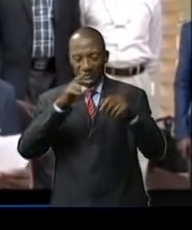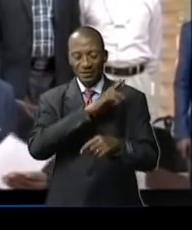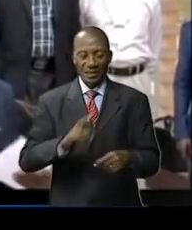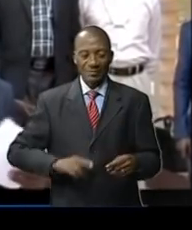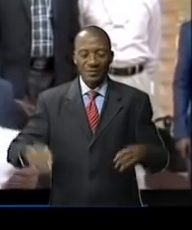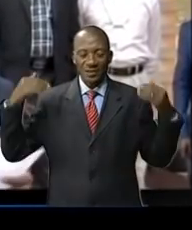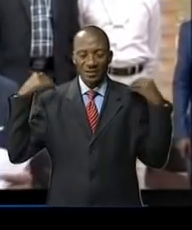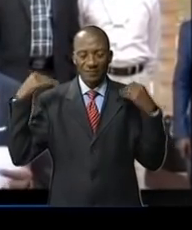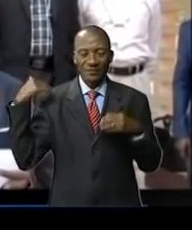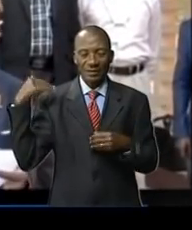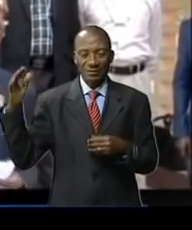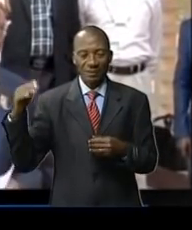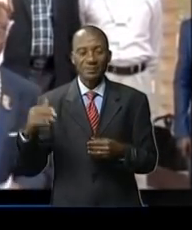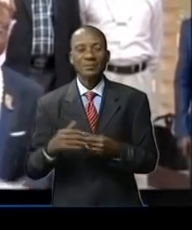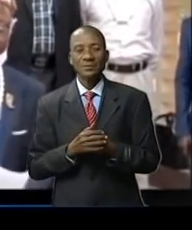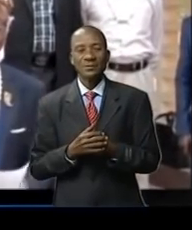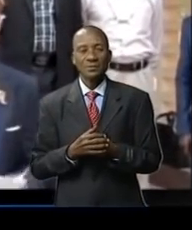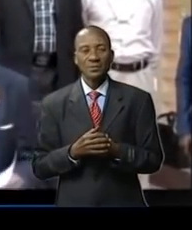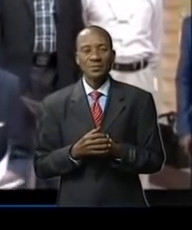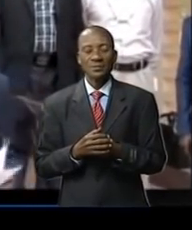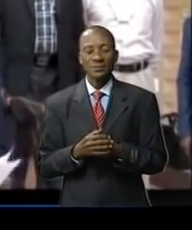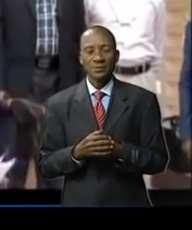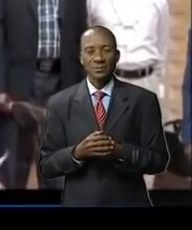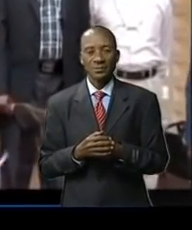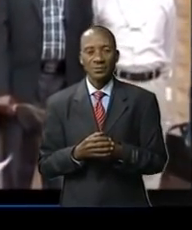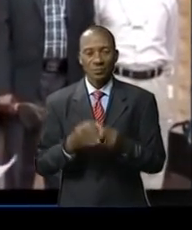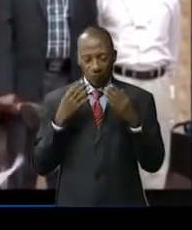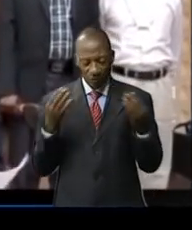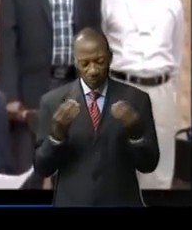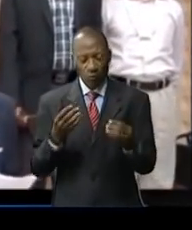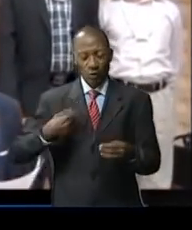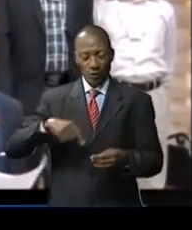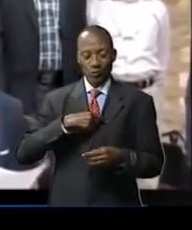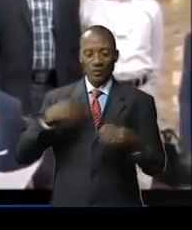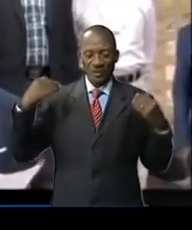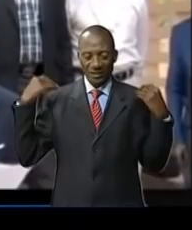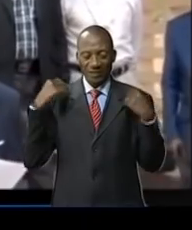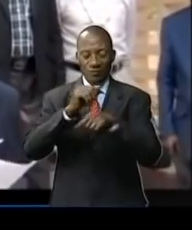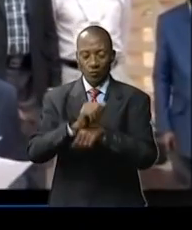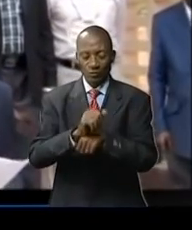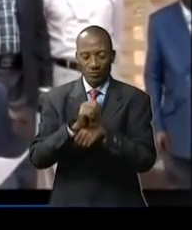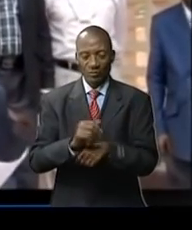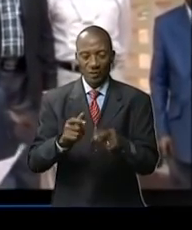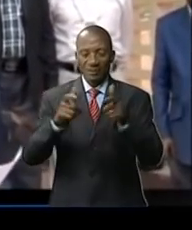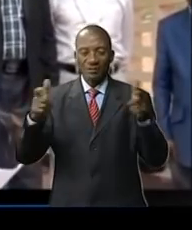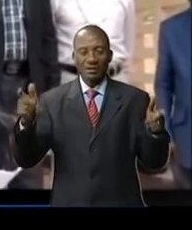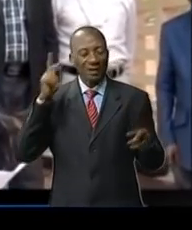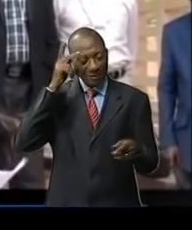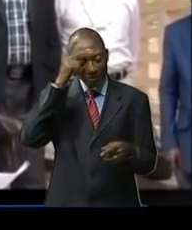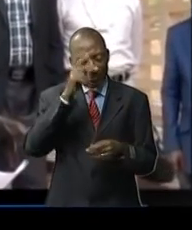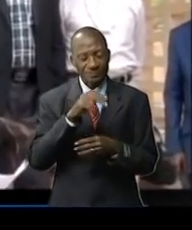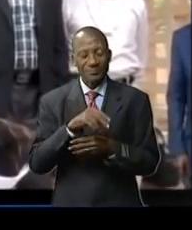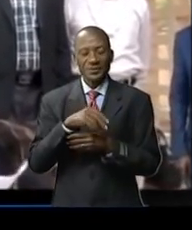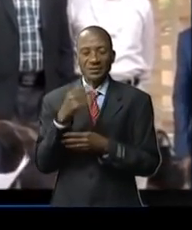de l'État. En effet, nous, le chef coutumier de l'espace Grand Katanga, demandons